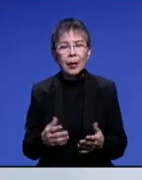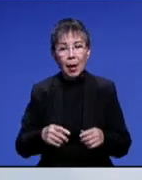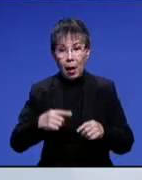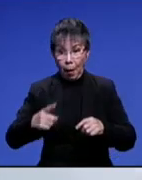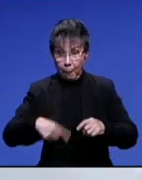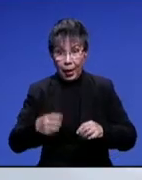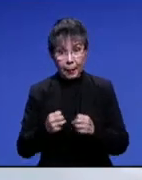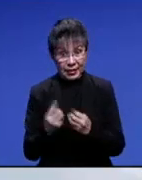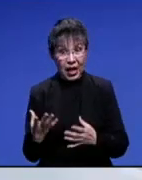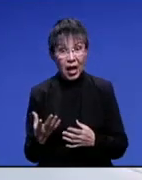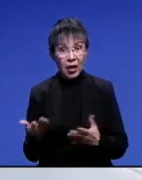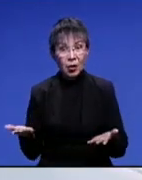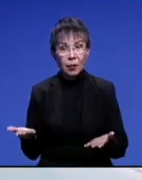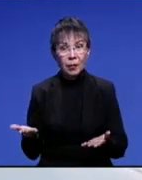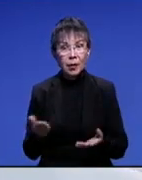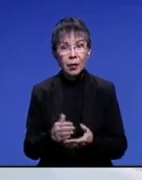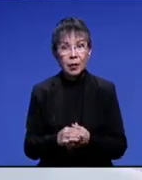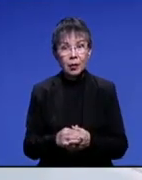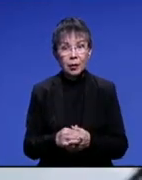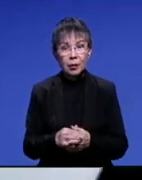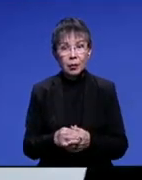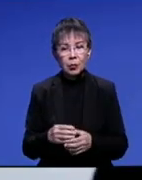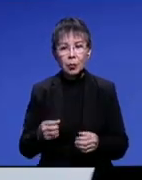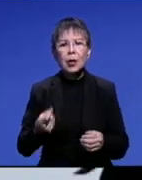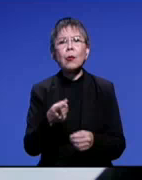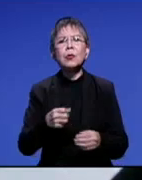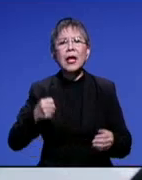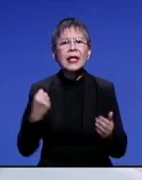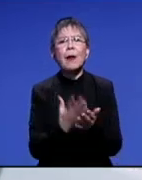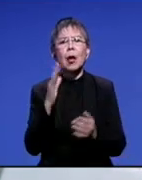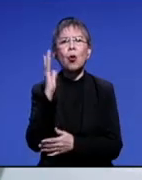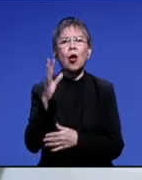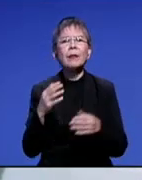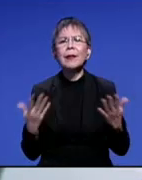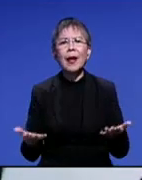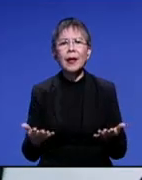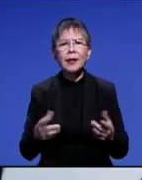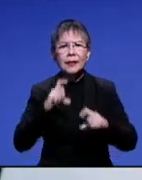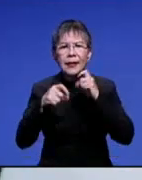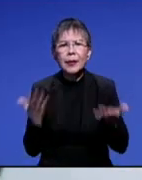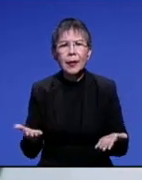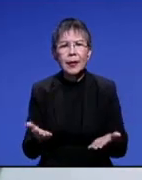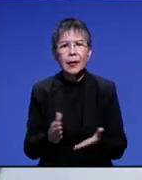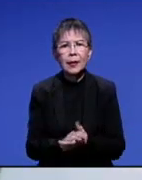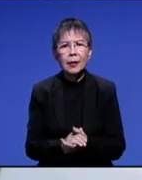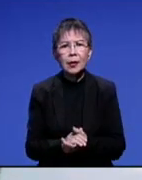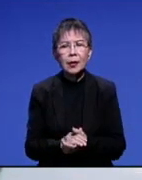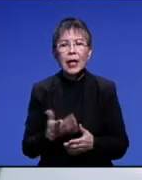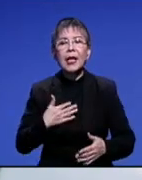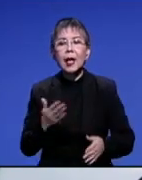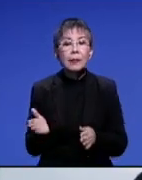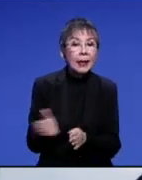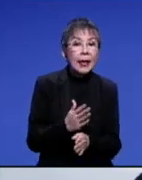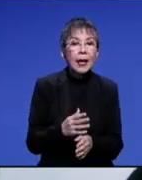atau gimana? Kok langsung nabrak pohon itu awalnya gimana? Ya, awalnya kita kan hindari mobil jok